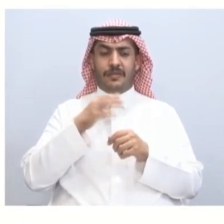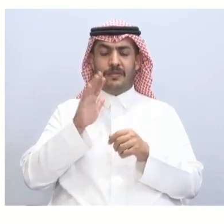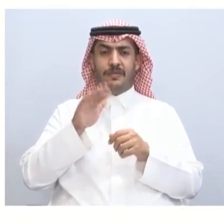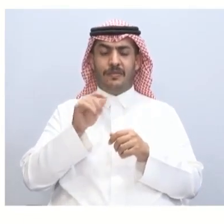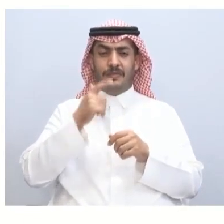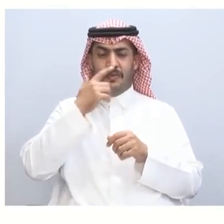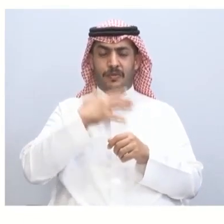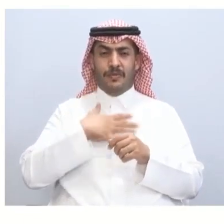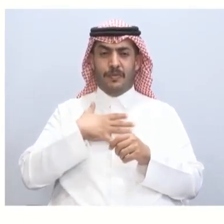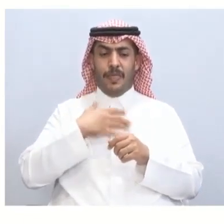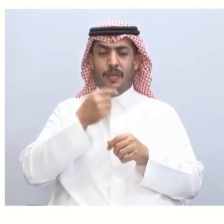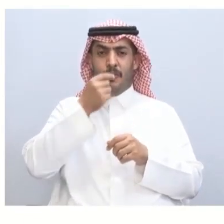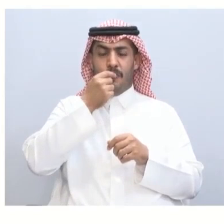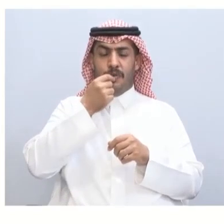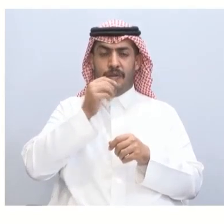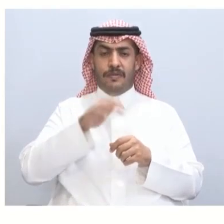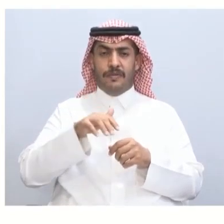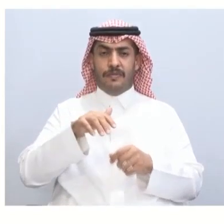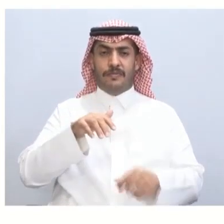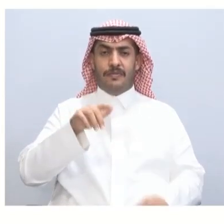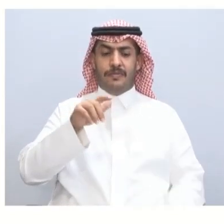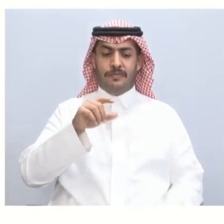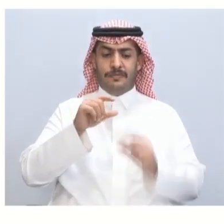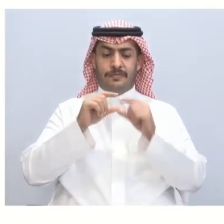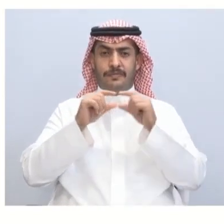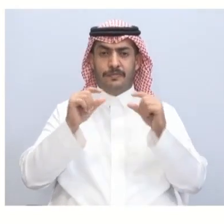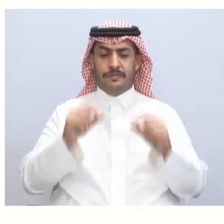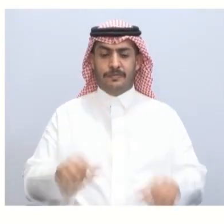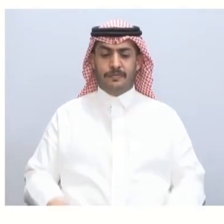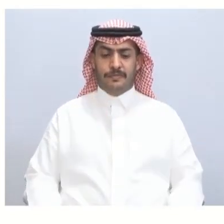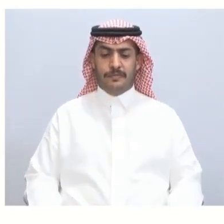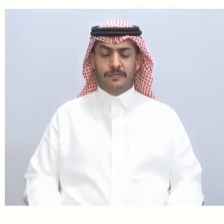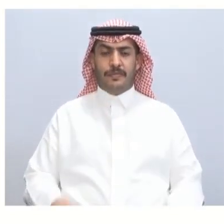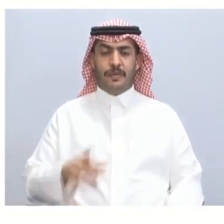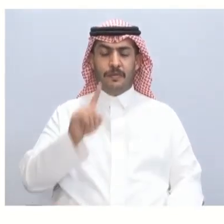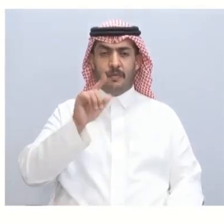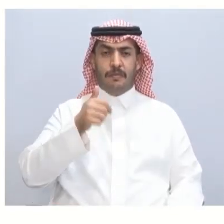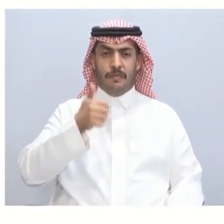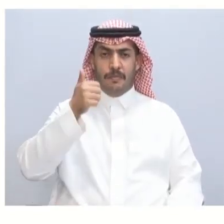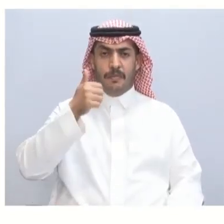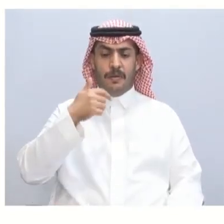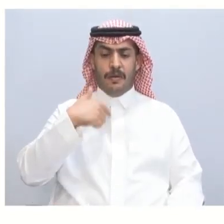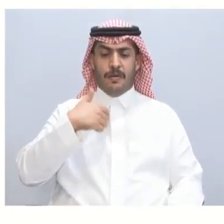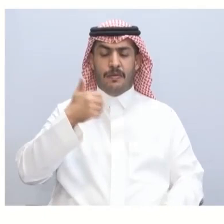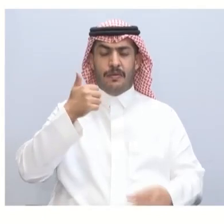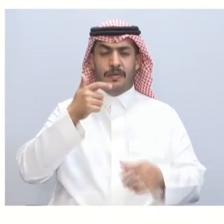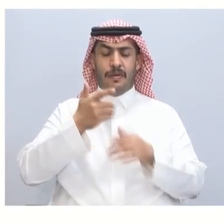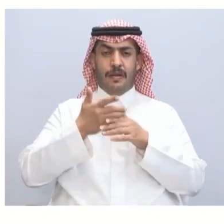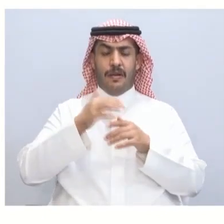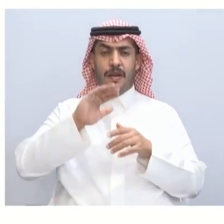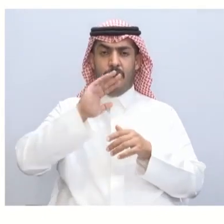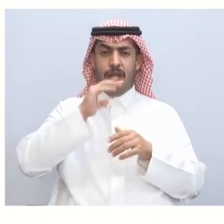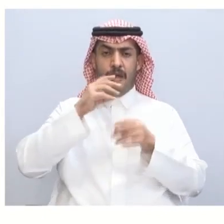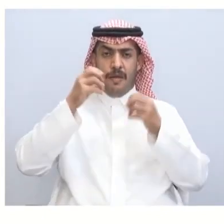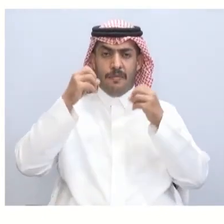تؤثر عليه قال تعالى لقد خلقنا الانسان في كبد ولكنه يستطيع بما